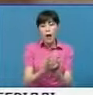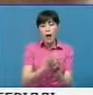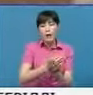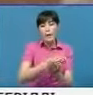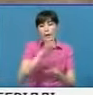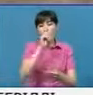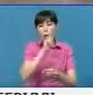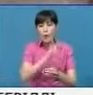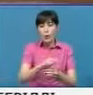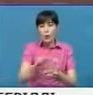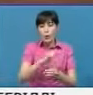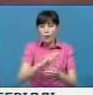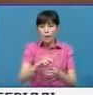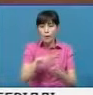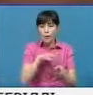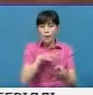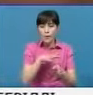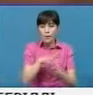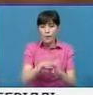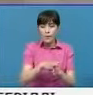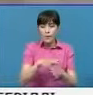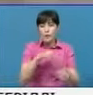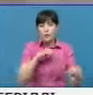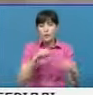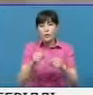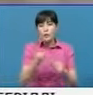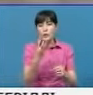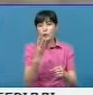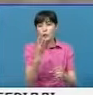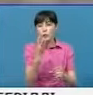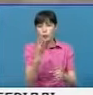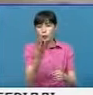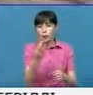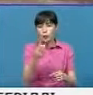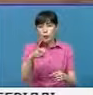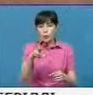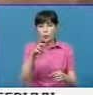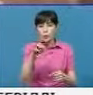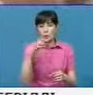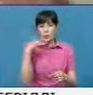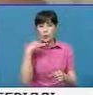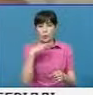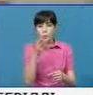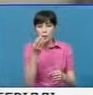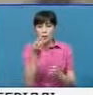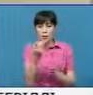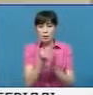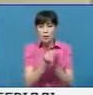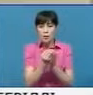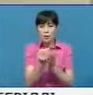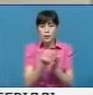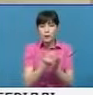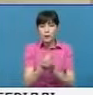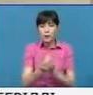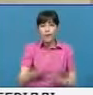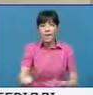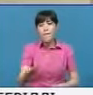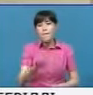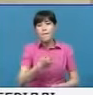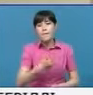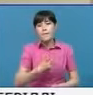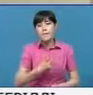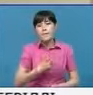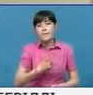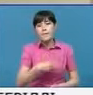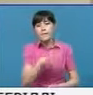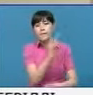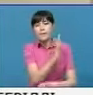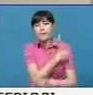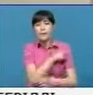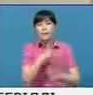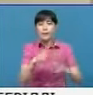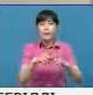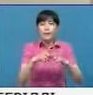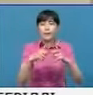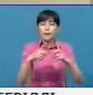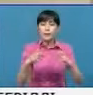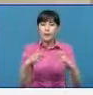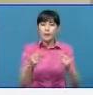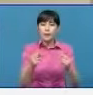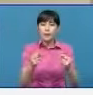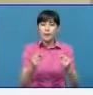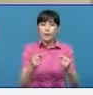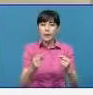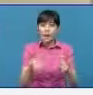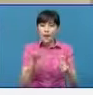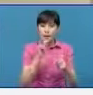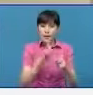өткен. Ал нысан құрылысына 4 миллиардтан астам қаражат бөлінген. Біздің емханада